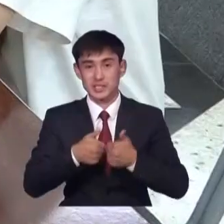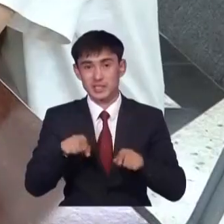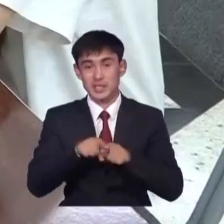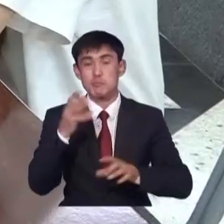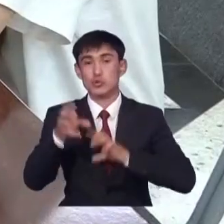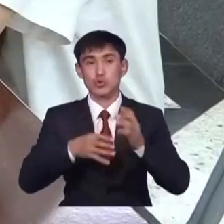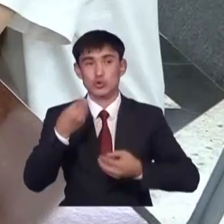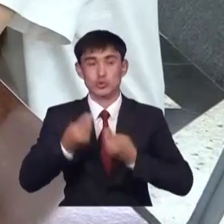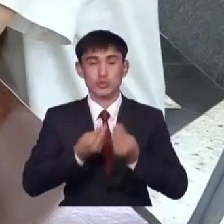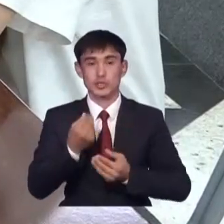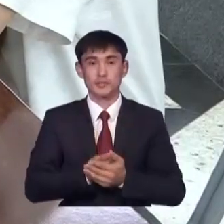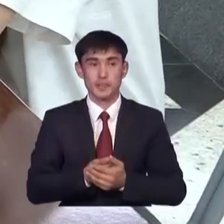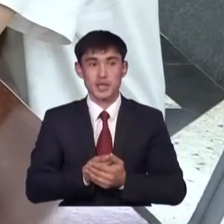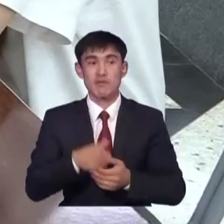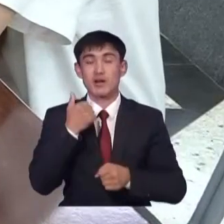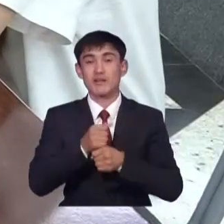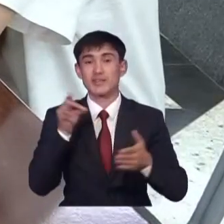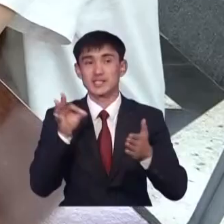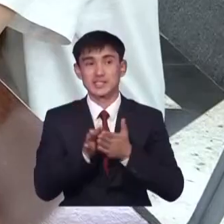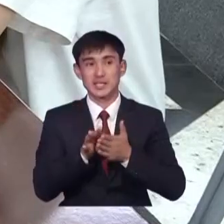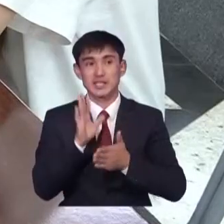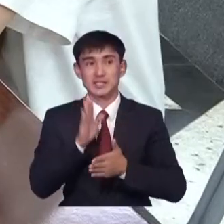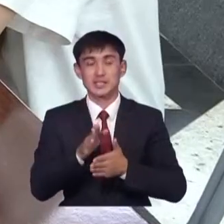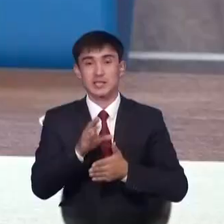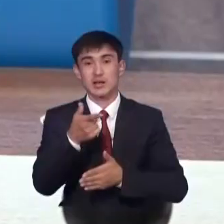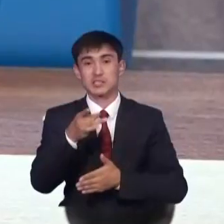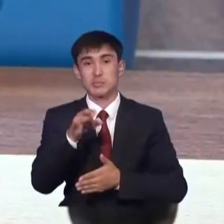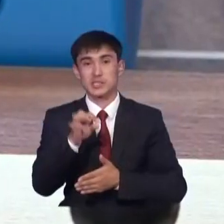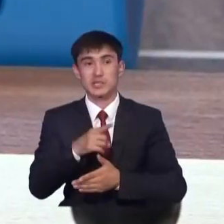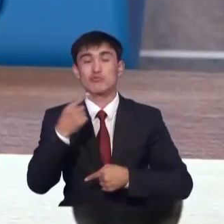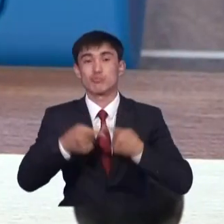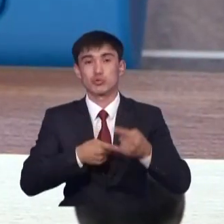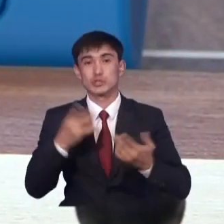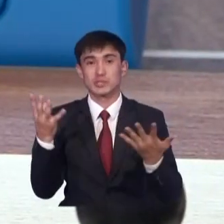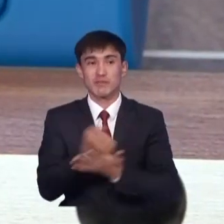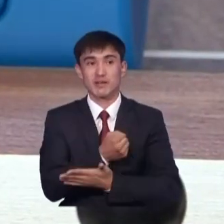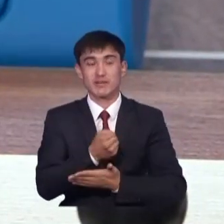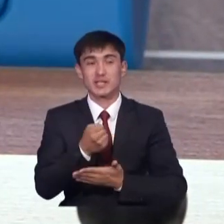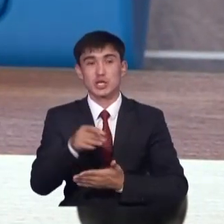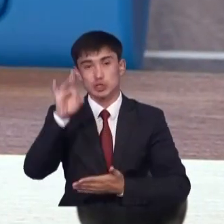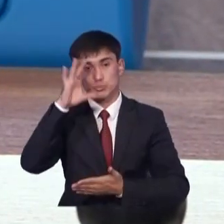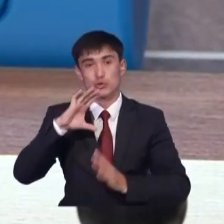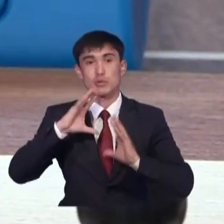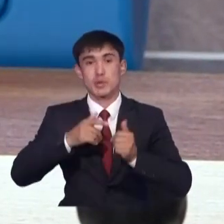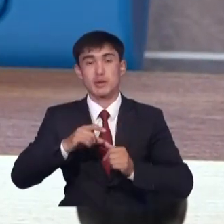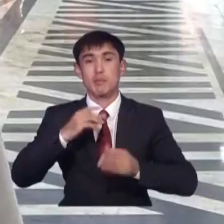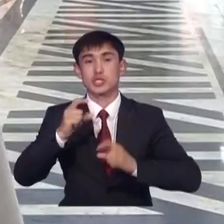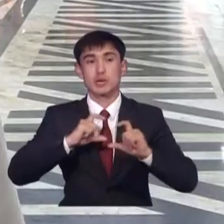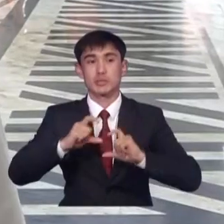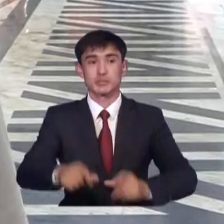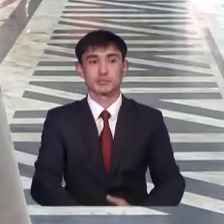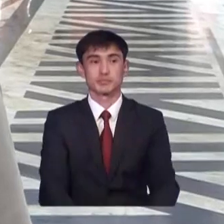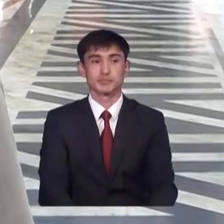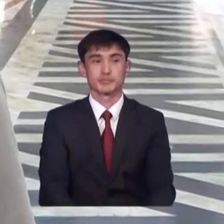на международных турнирах. Его главная цель – стать гроссмейстером и в будущем завоевать титул чемпиона мира по шахматам.